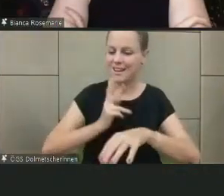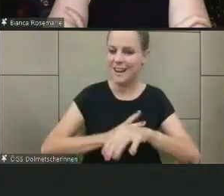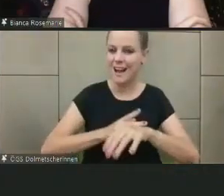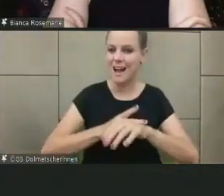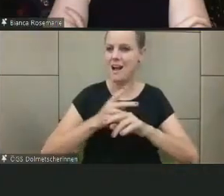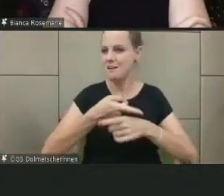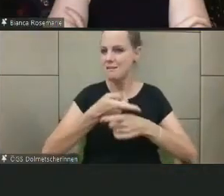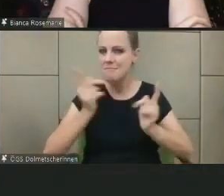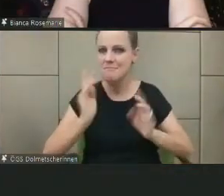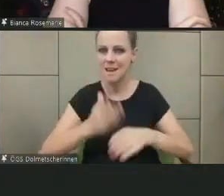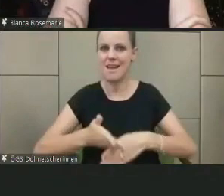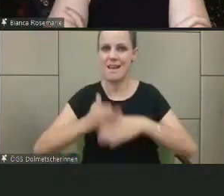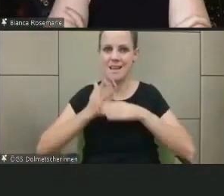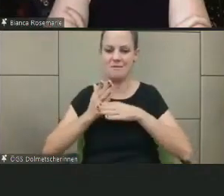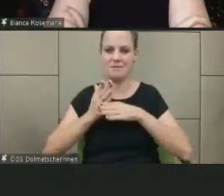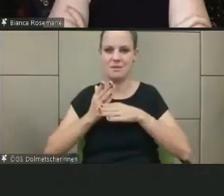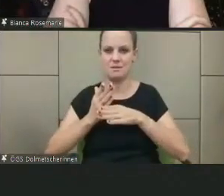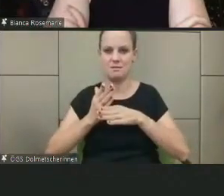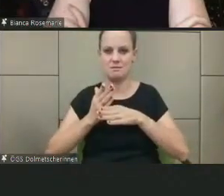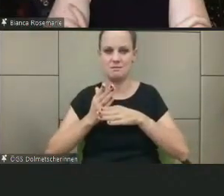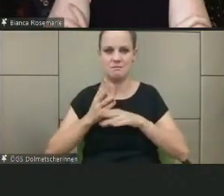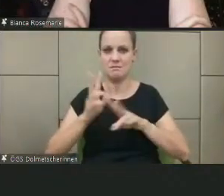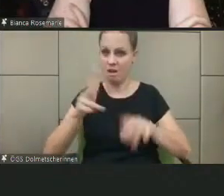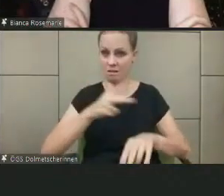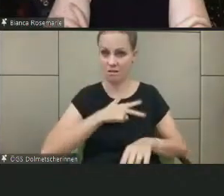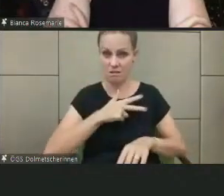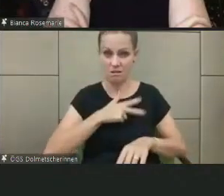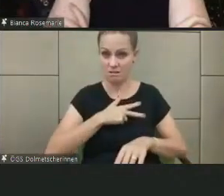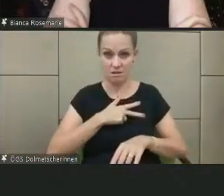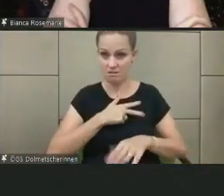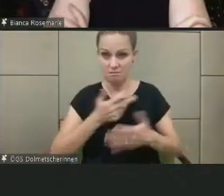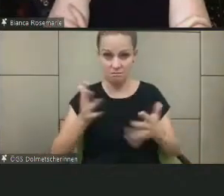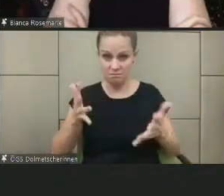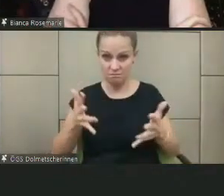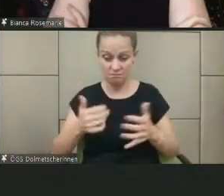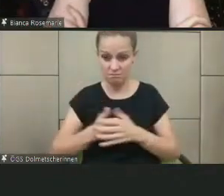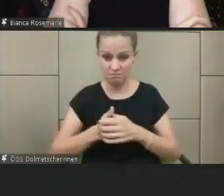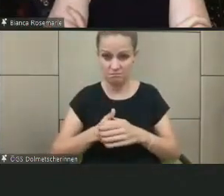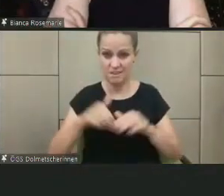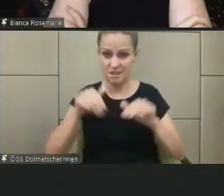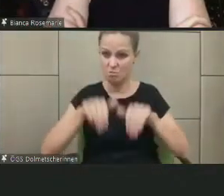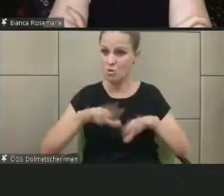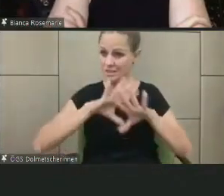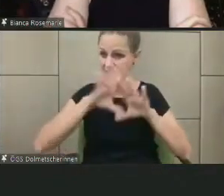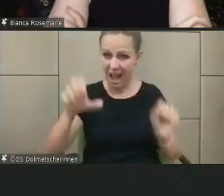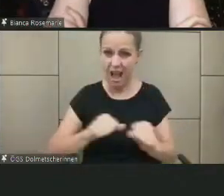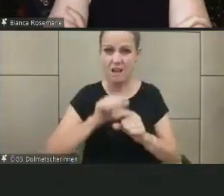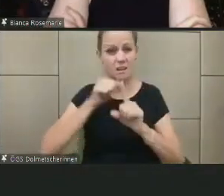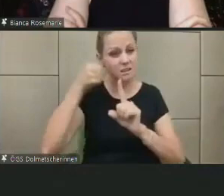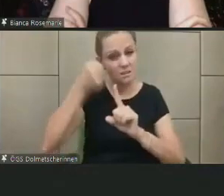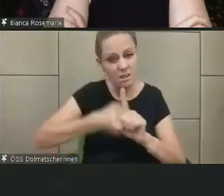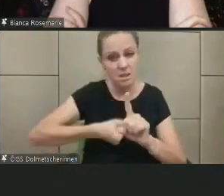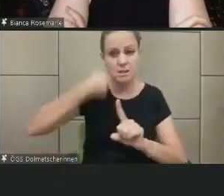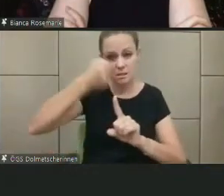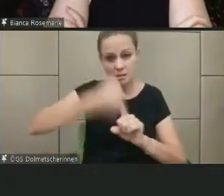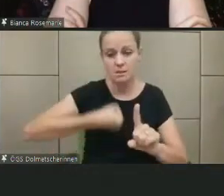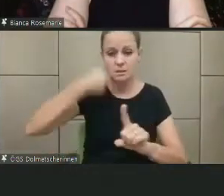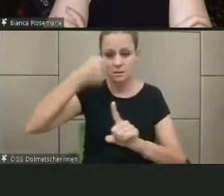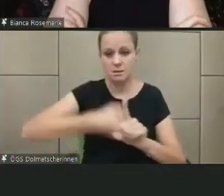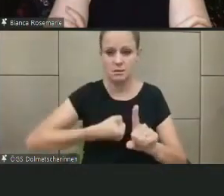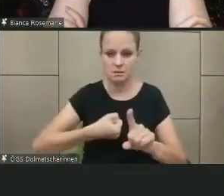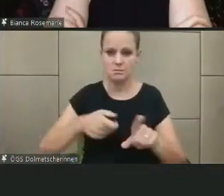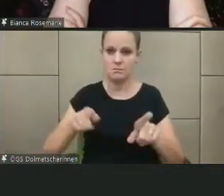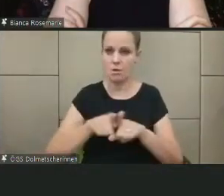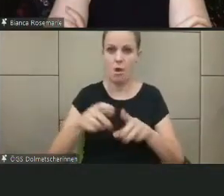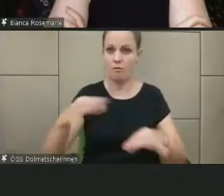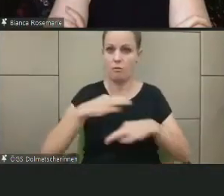geholfen. Und irgendwie war dem dann nicht so. Ich musste mir alles komplett erkämpfen und das war auch ein